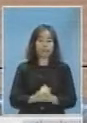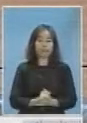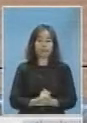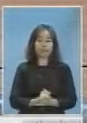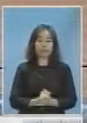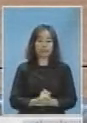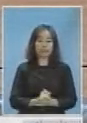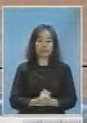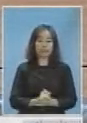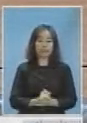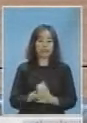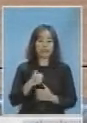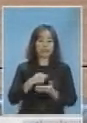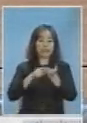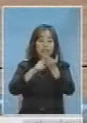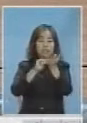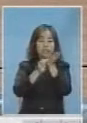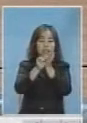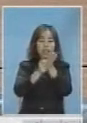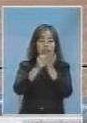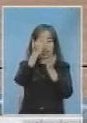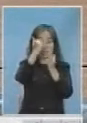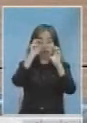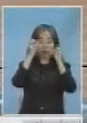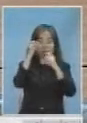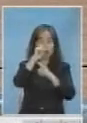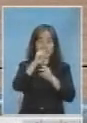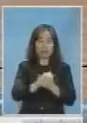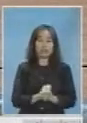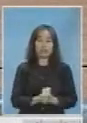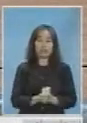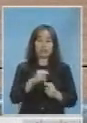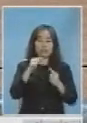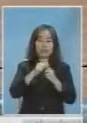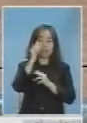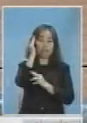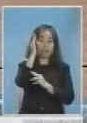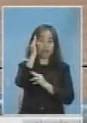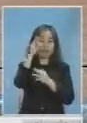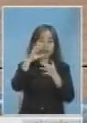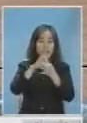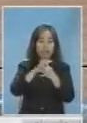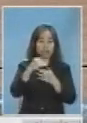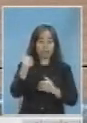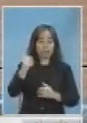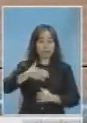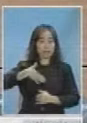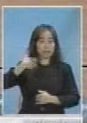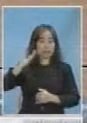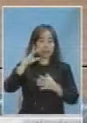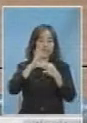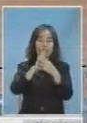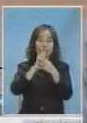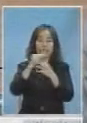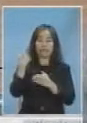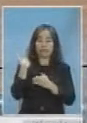ที่จะได้เสนอปรับลดเรื่องนี้ไว้ก็เพื่อมาอภิปรายแสดงความไม่สบายใ